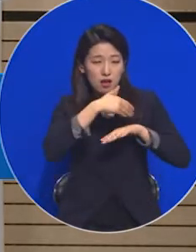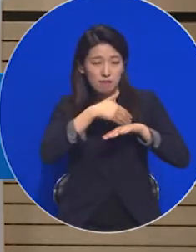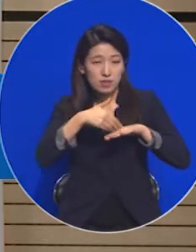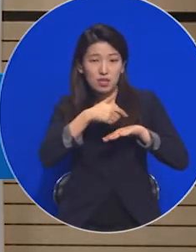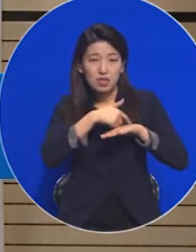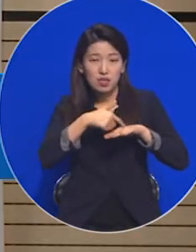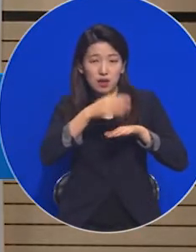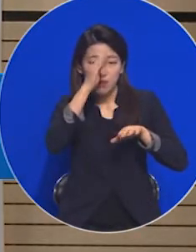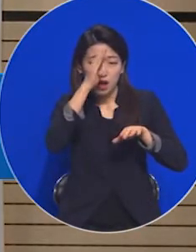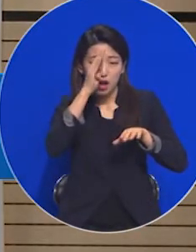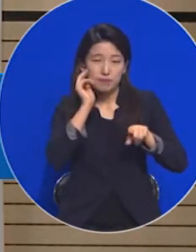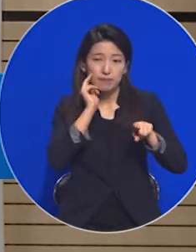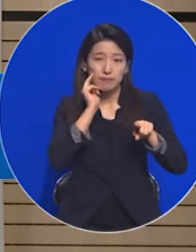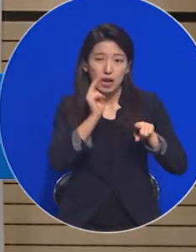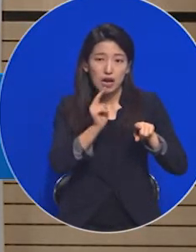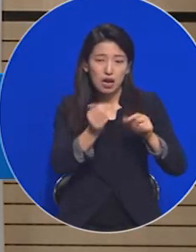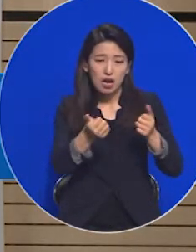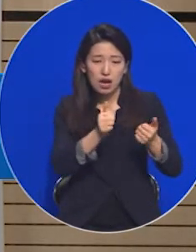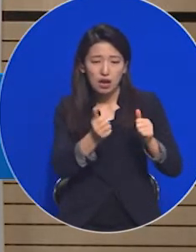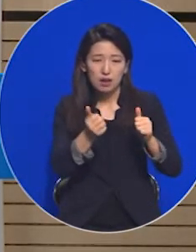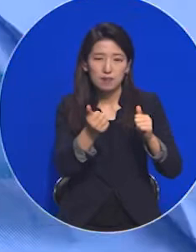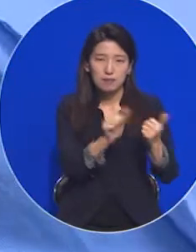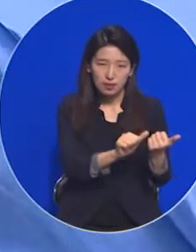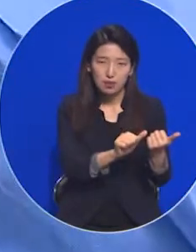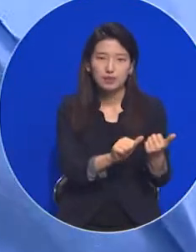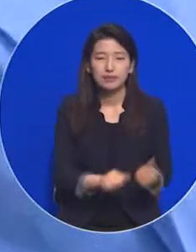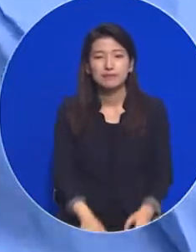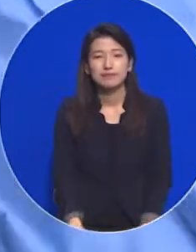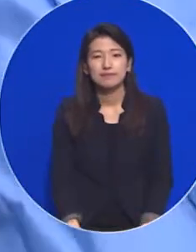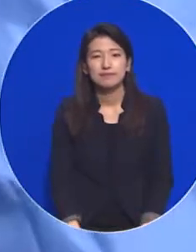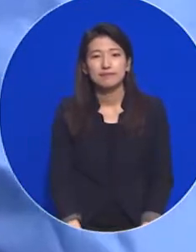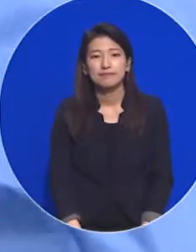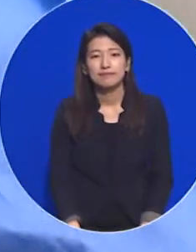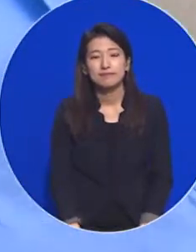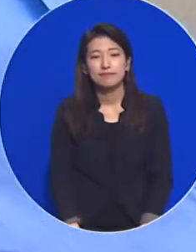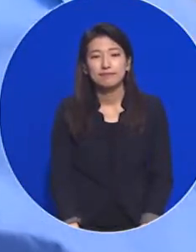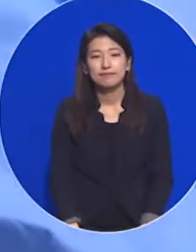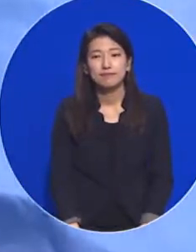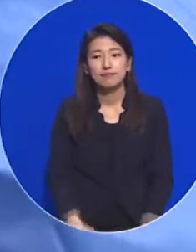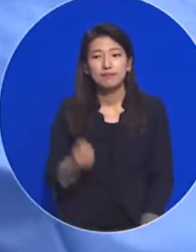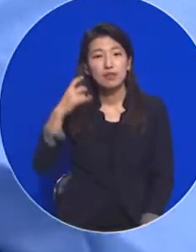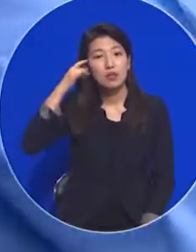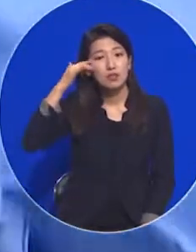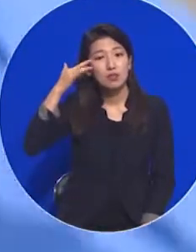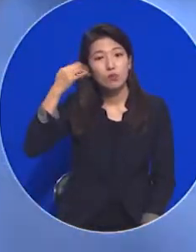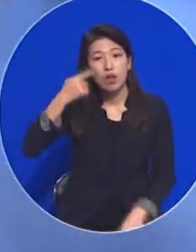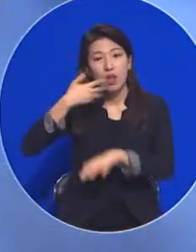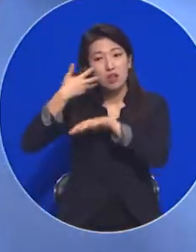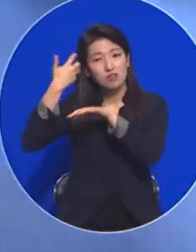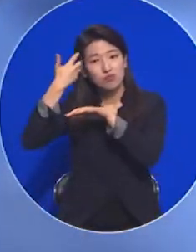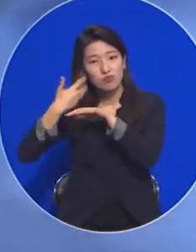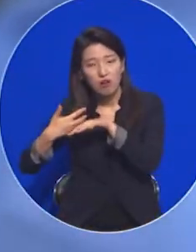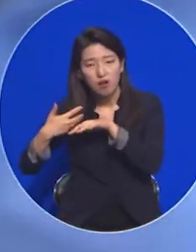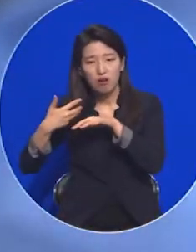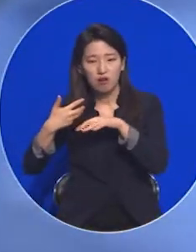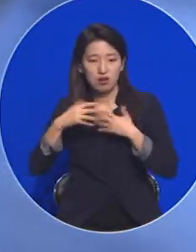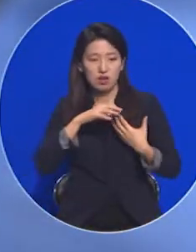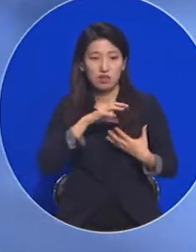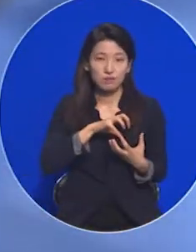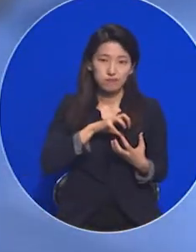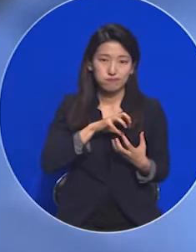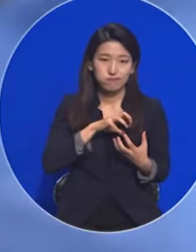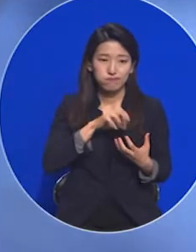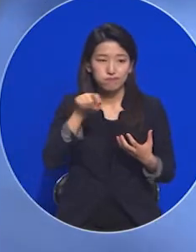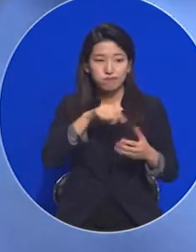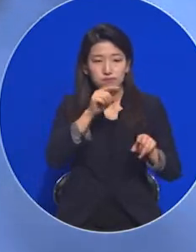사망으로 판단을 하였습니다. 또 사망 사례에서 뇌출혈이나 심부전, 폐혈증 등 사망에 이를 수